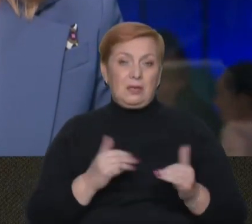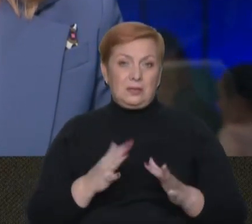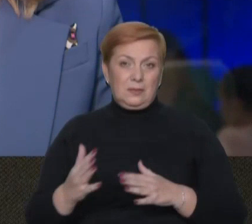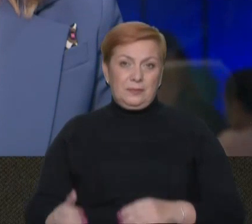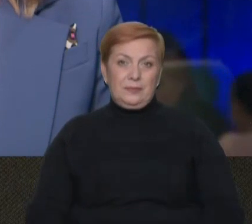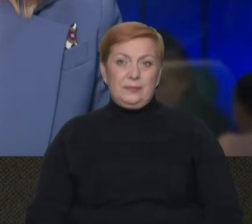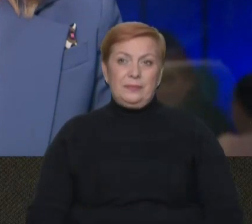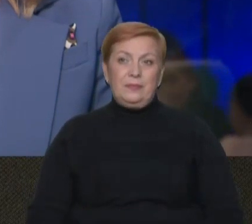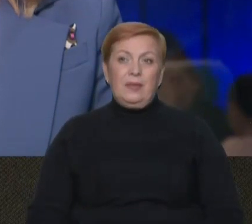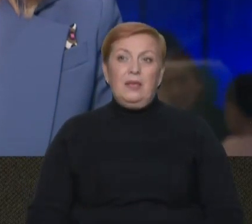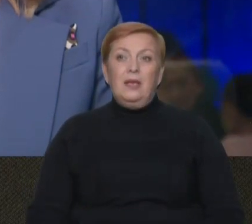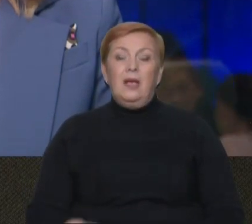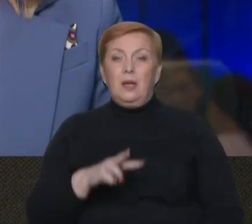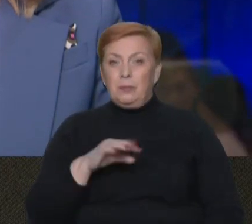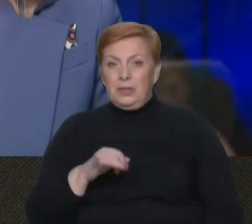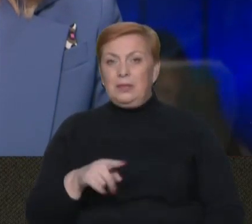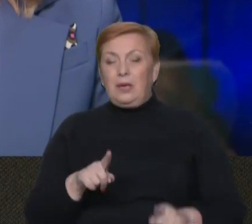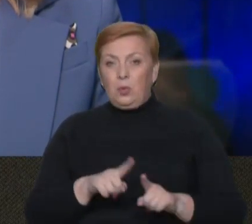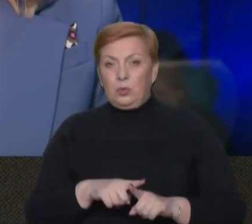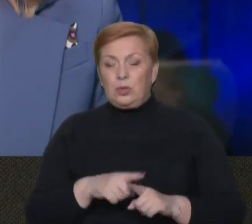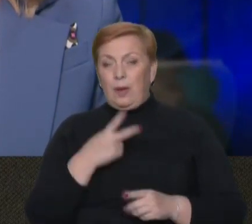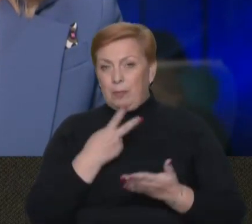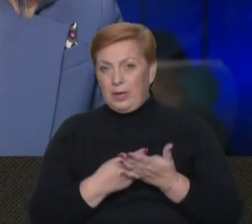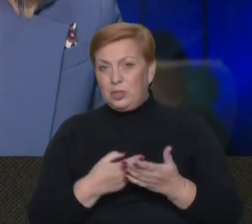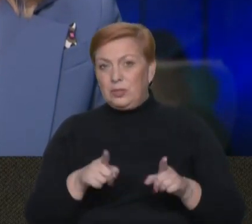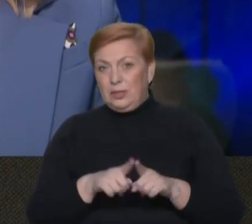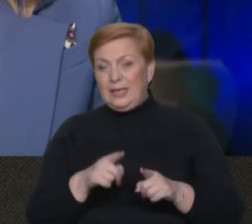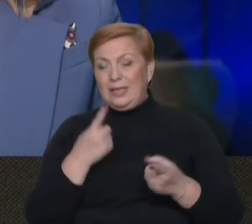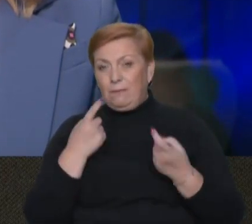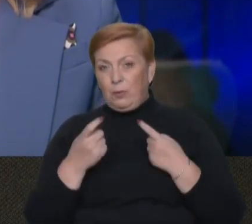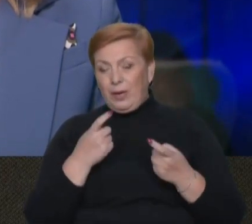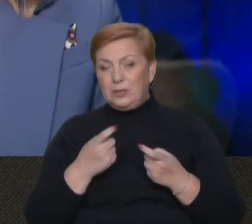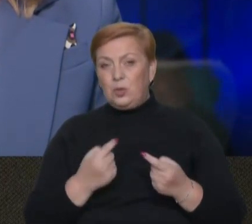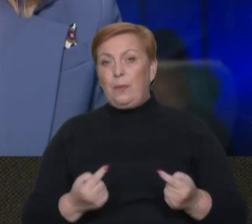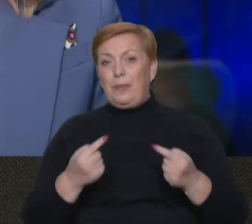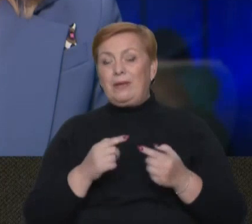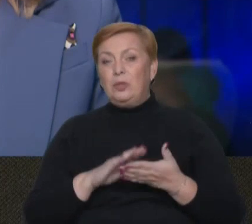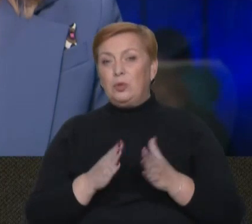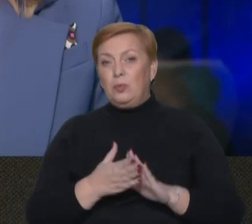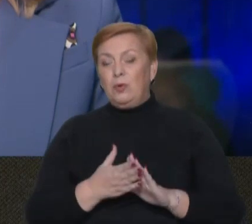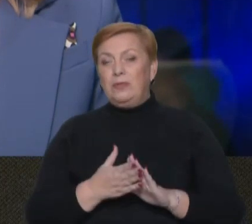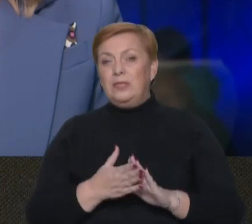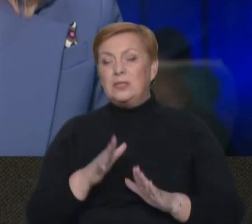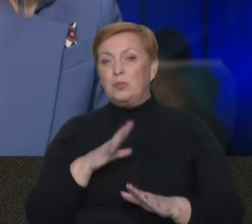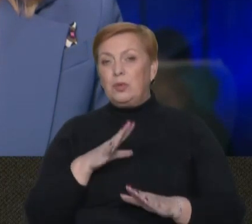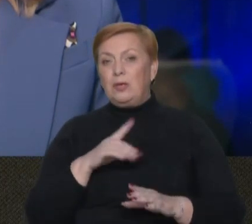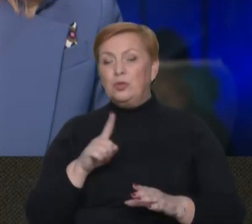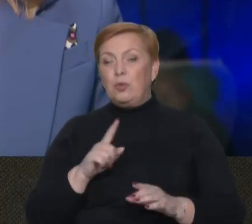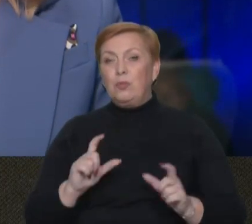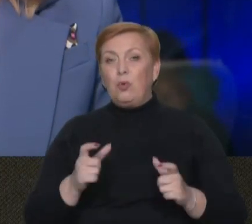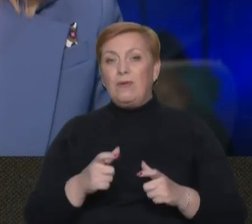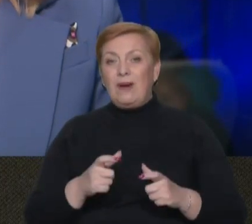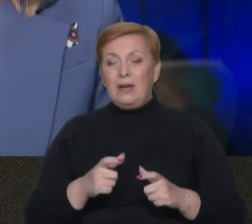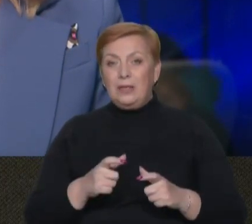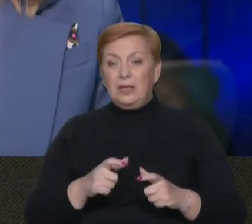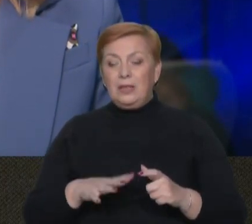зараз так ми також бачили цю інформацію певна домовленість начебто була про те що блокувальники